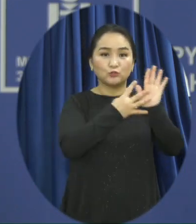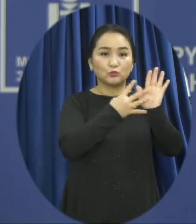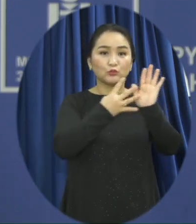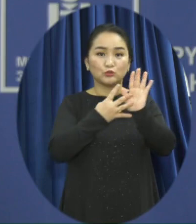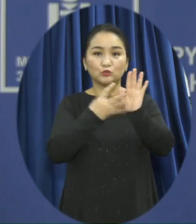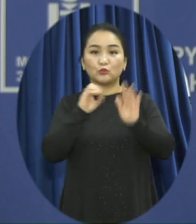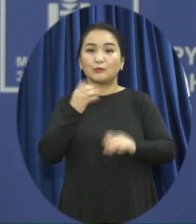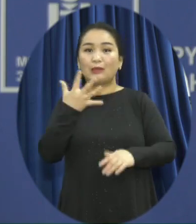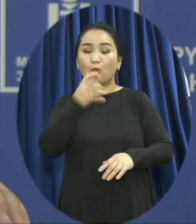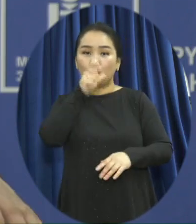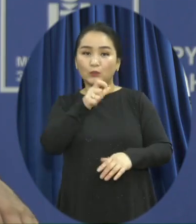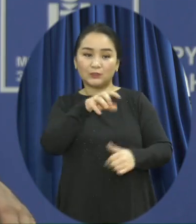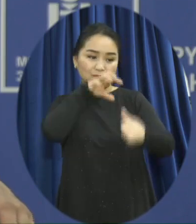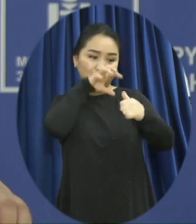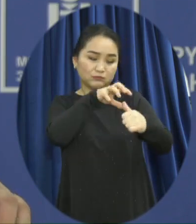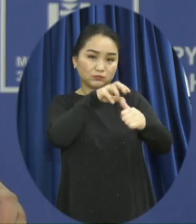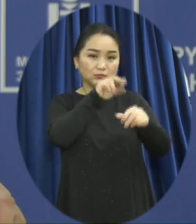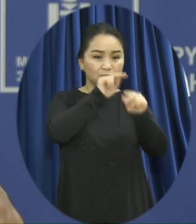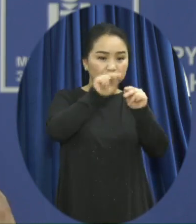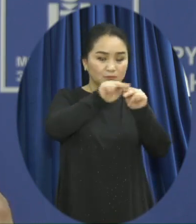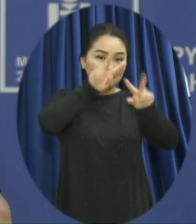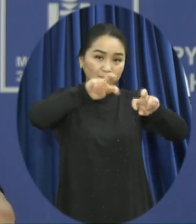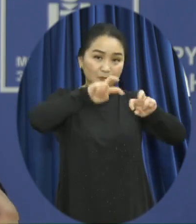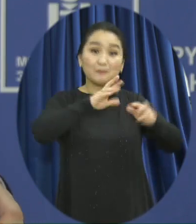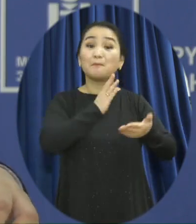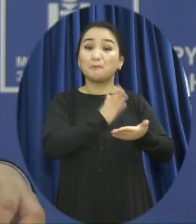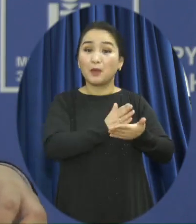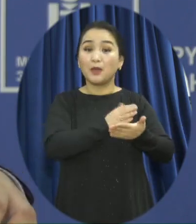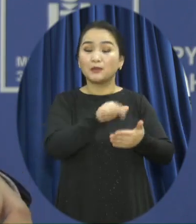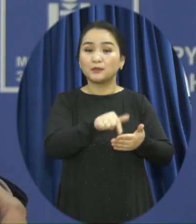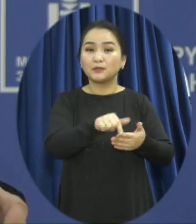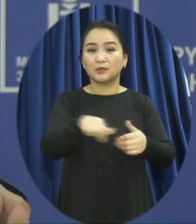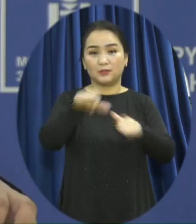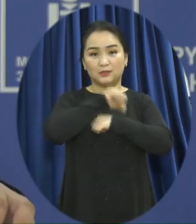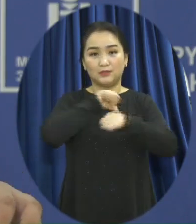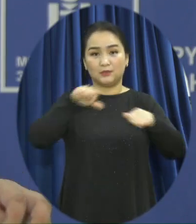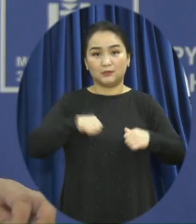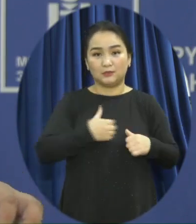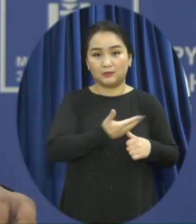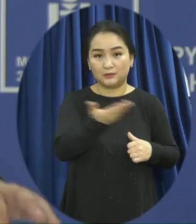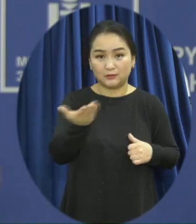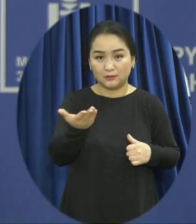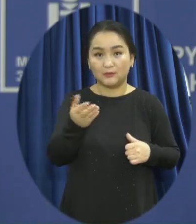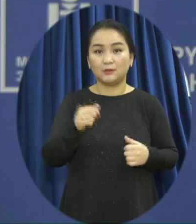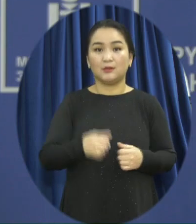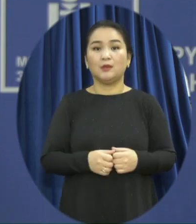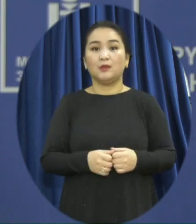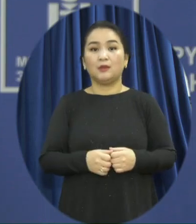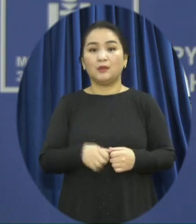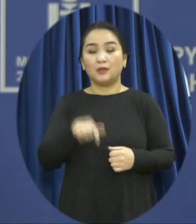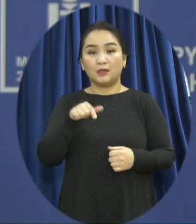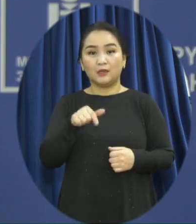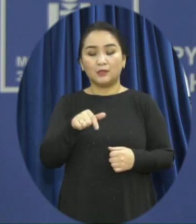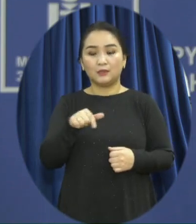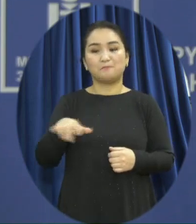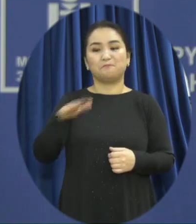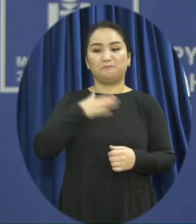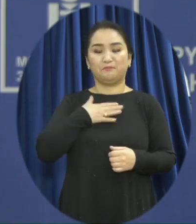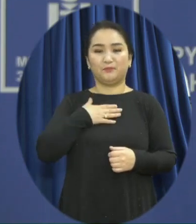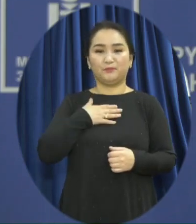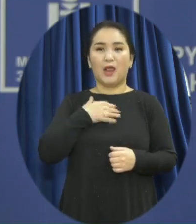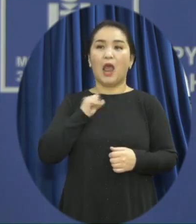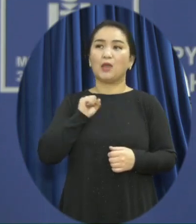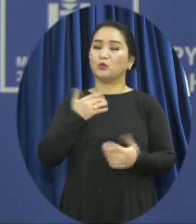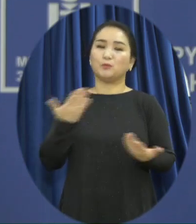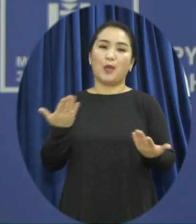тусгаарлан танд судалгааг бол хийж эхлүүлээд ингээд явж байгаа. Тэгэхээр иргэд маань бас бид рүү аюулгүй байна, биднээс хол байна